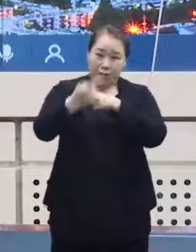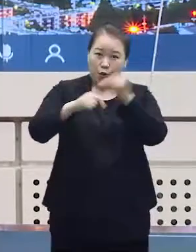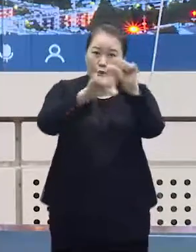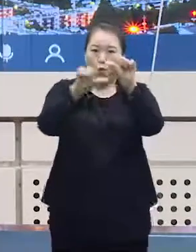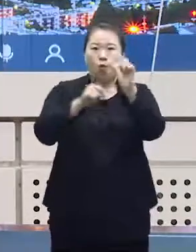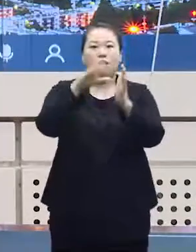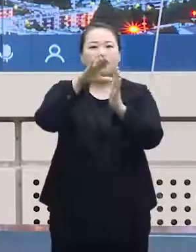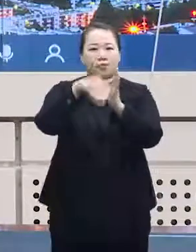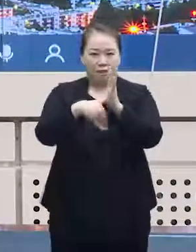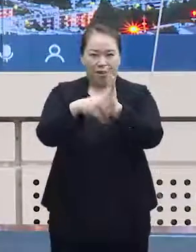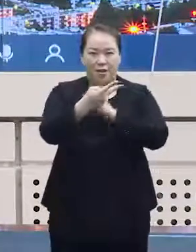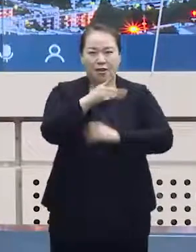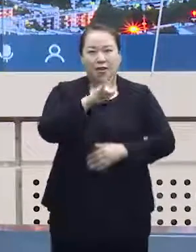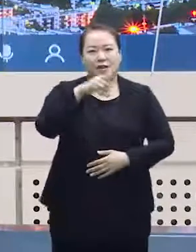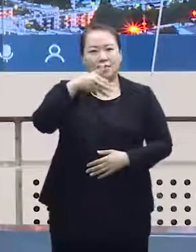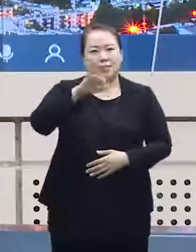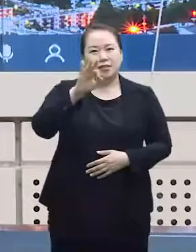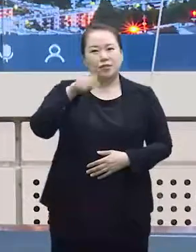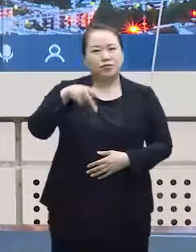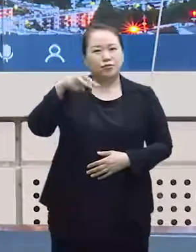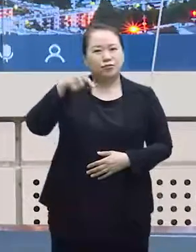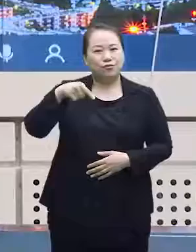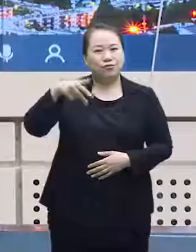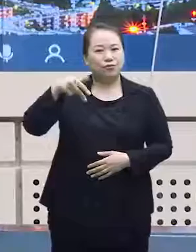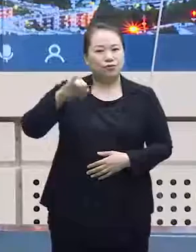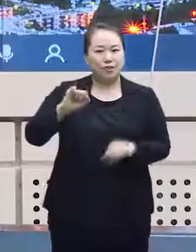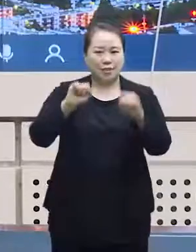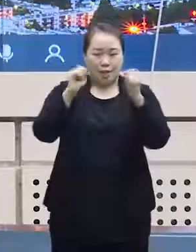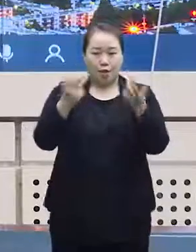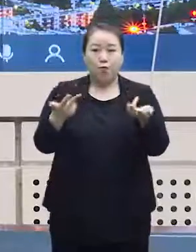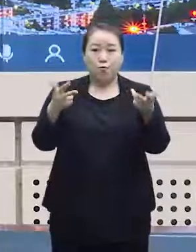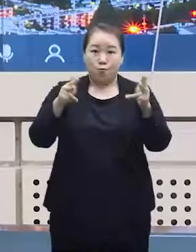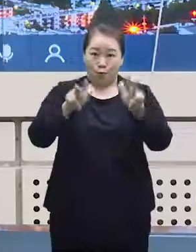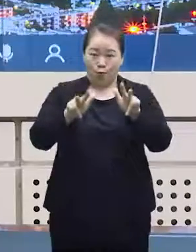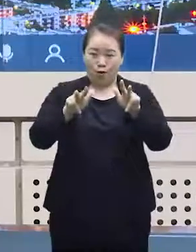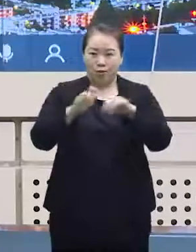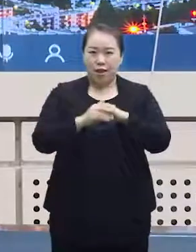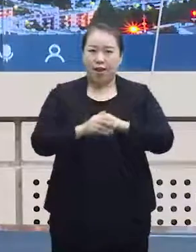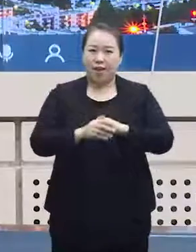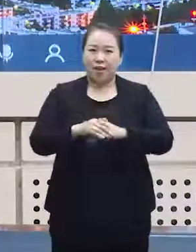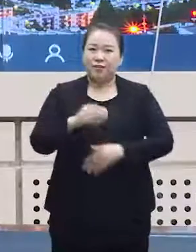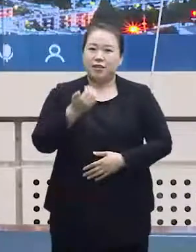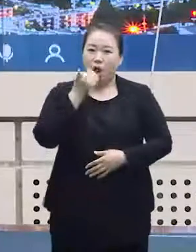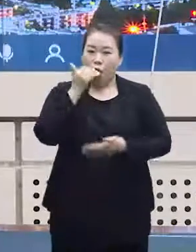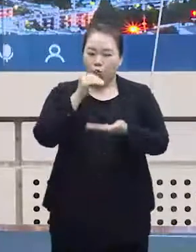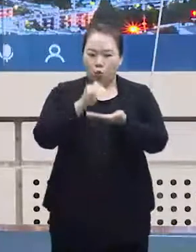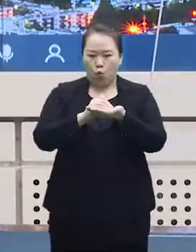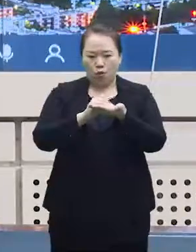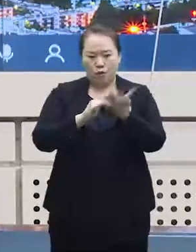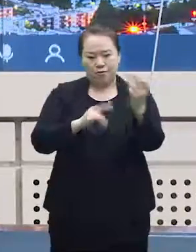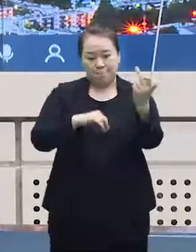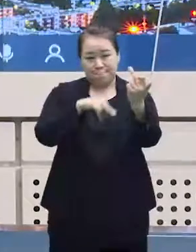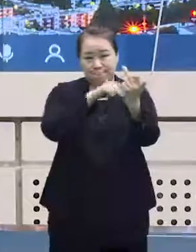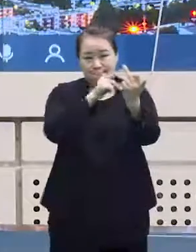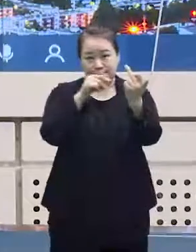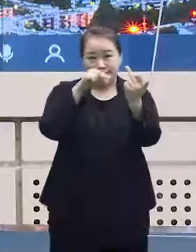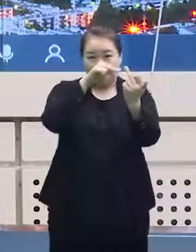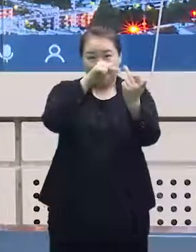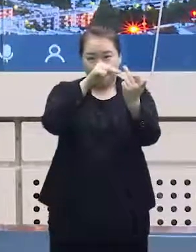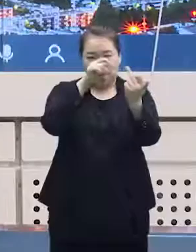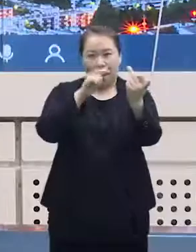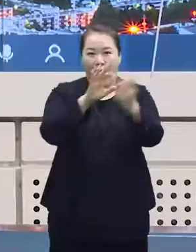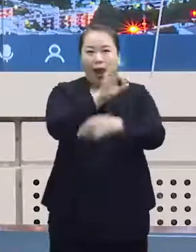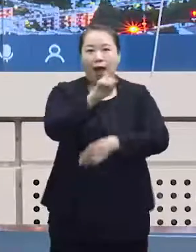대치 유수지 체육공원에 새롭게 조성되는 암벽 등반장에서 도심 속